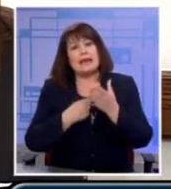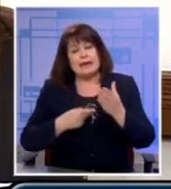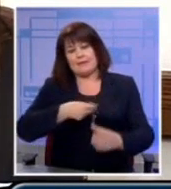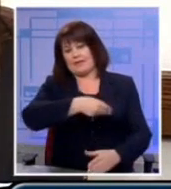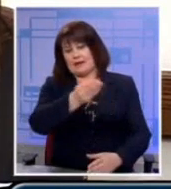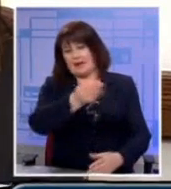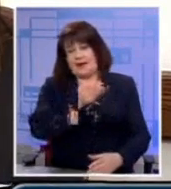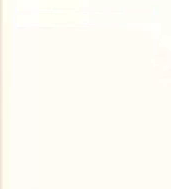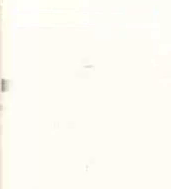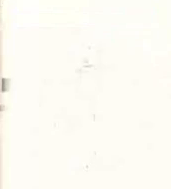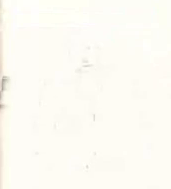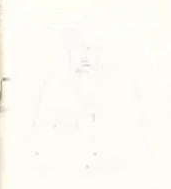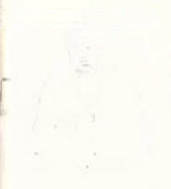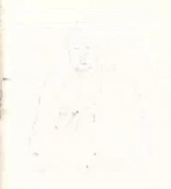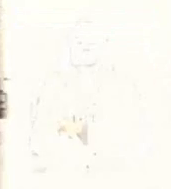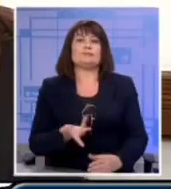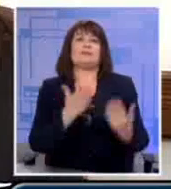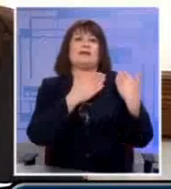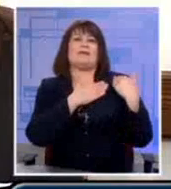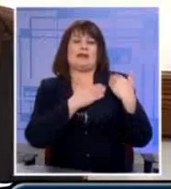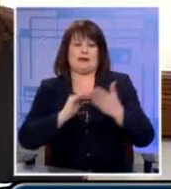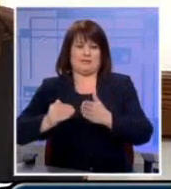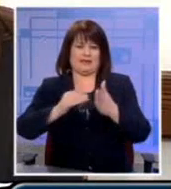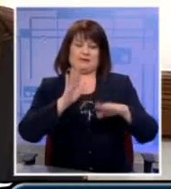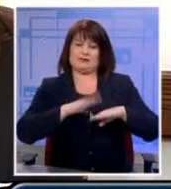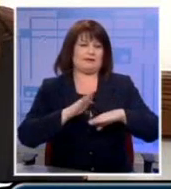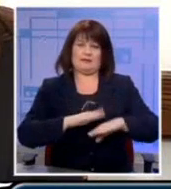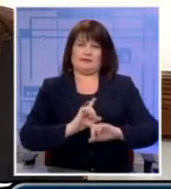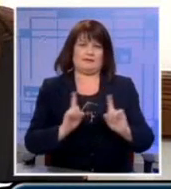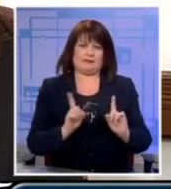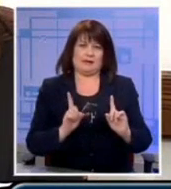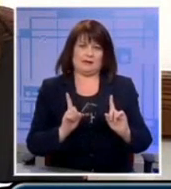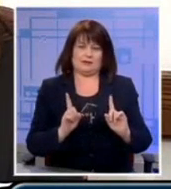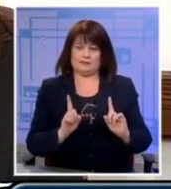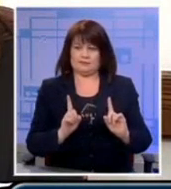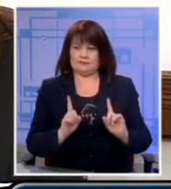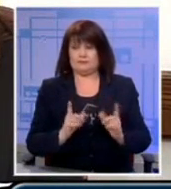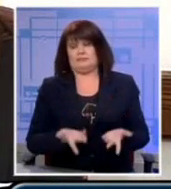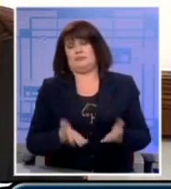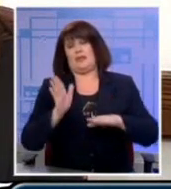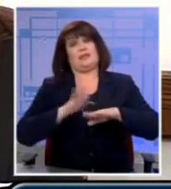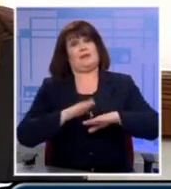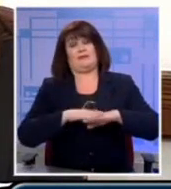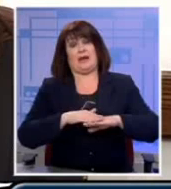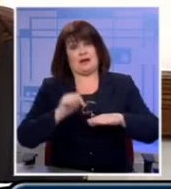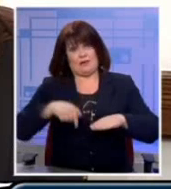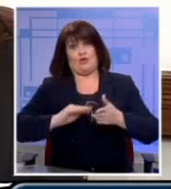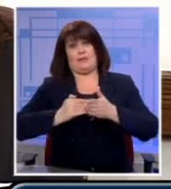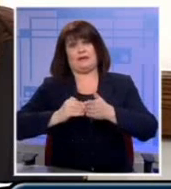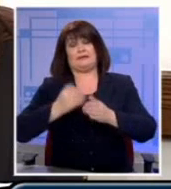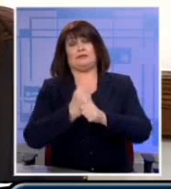εντωμεταξύ. Δεν θα ρίξουμε την ευθύνη στις υπηρεσίες. Δεν θα ρίξουμε την ευθύνη στις